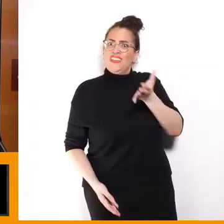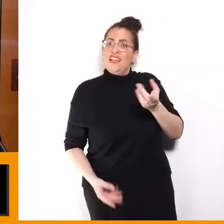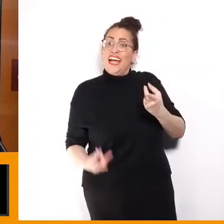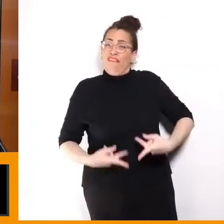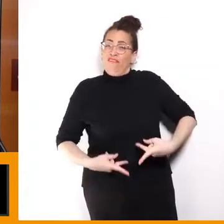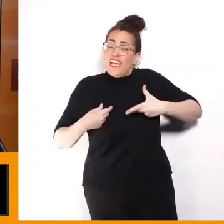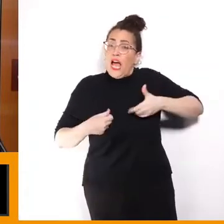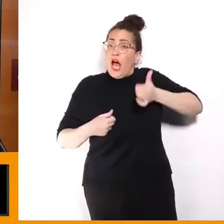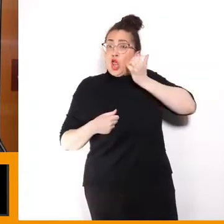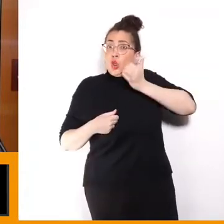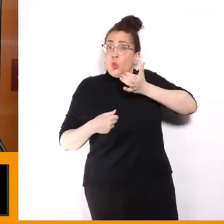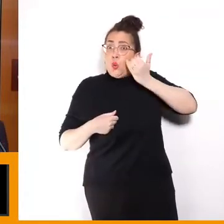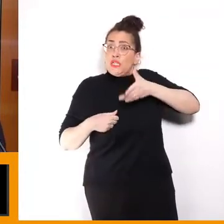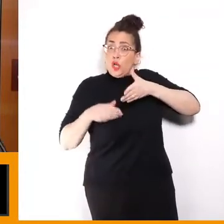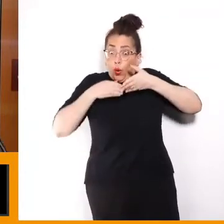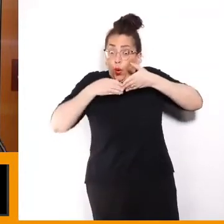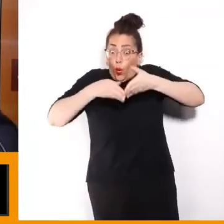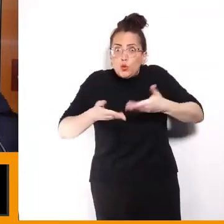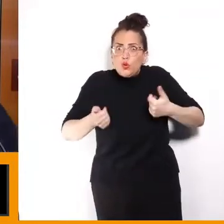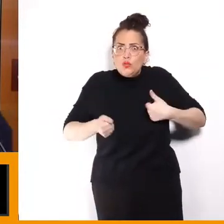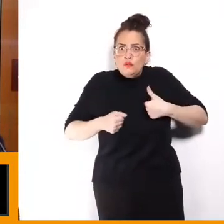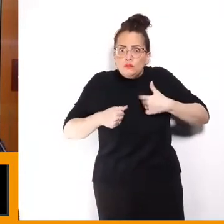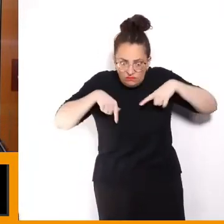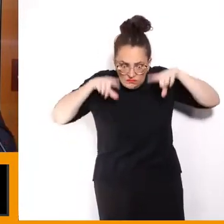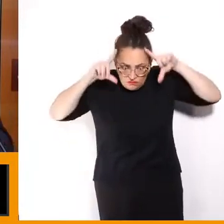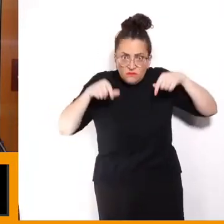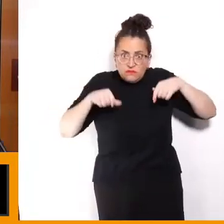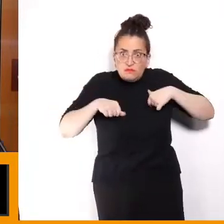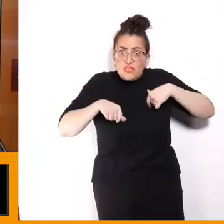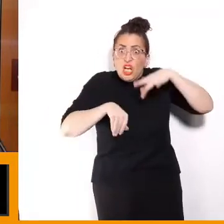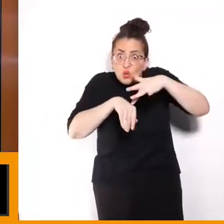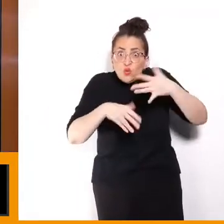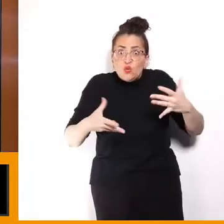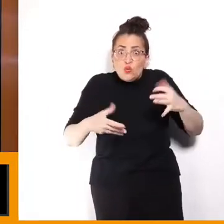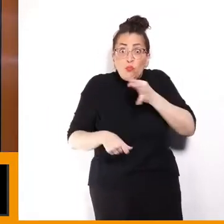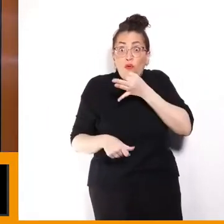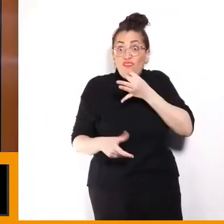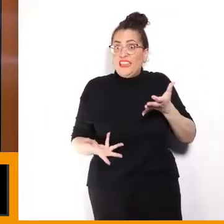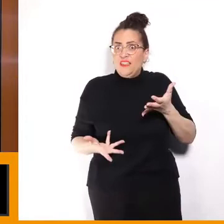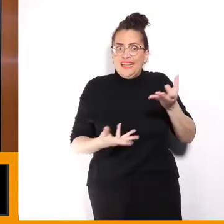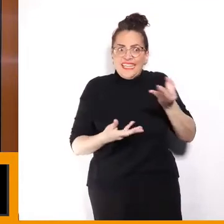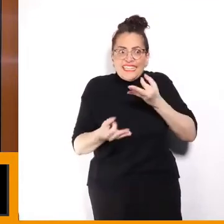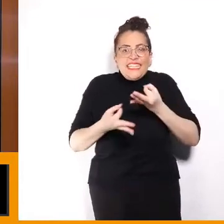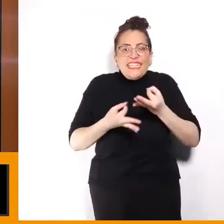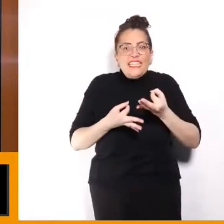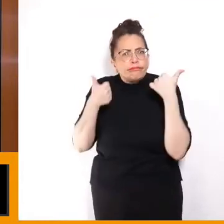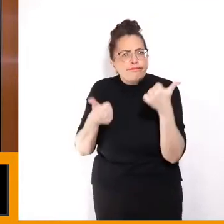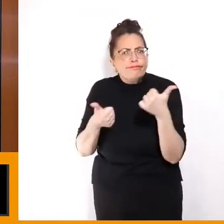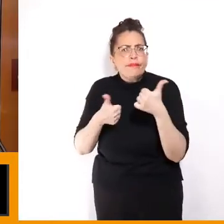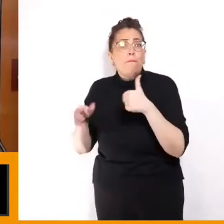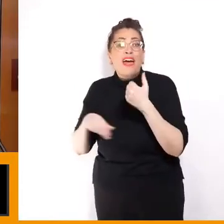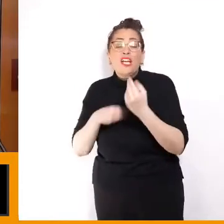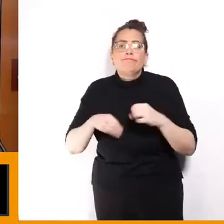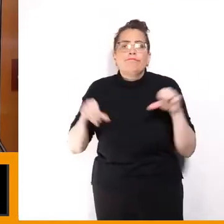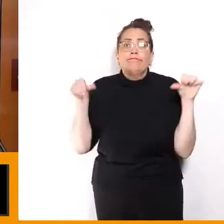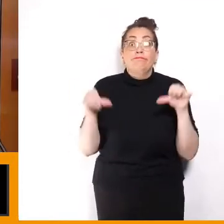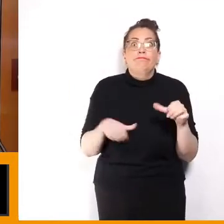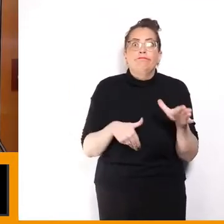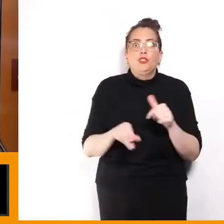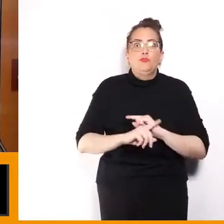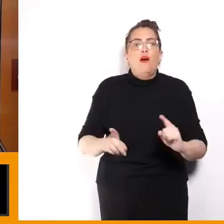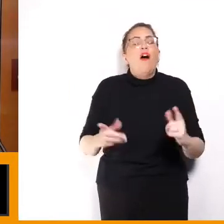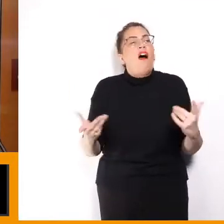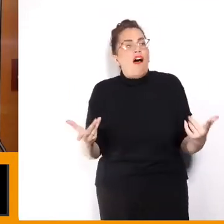quotidien la problématique, qui peuvent à un moment donné vous faire apporter un retour en vous disant ça c'est bien, ça c'est moins bien. Donc, il faut co-construire en permanence et il faut